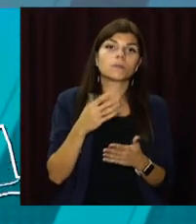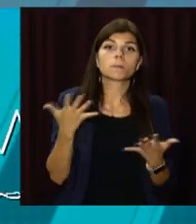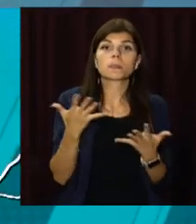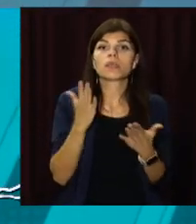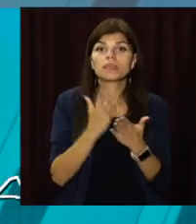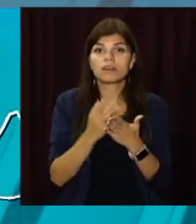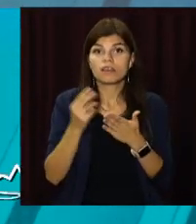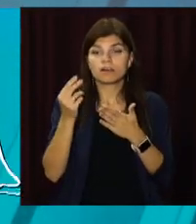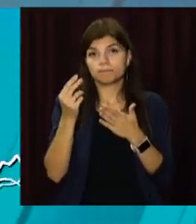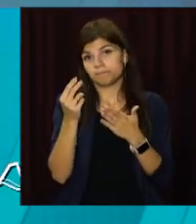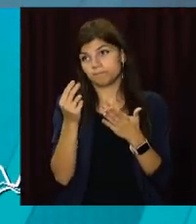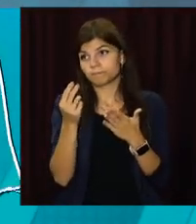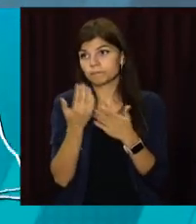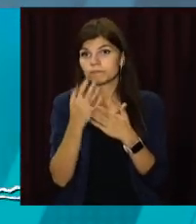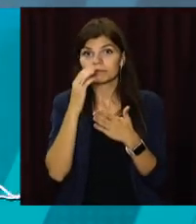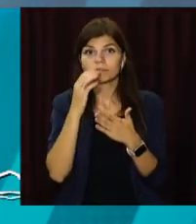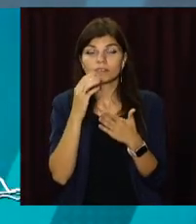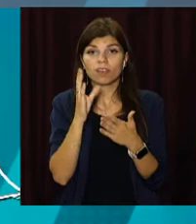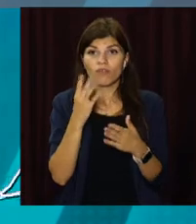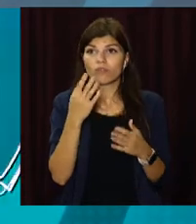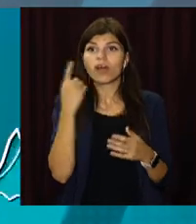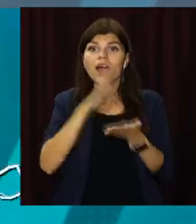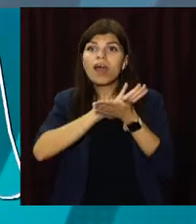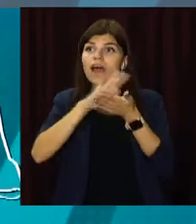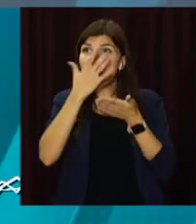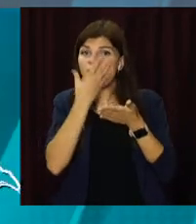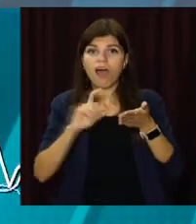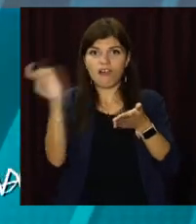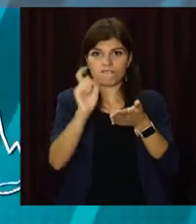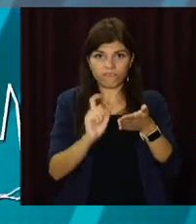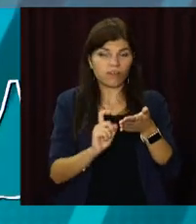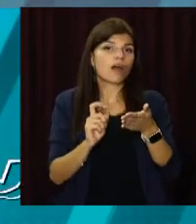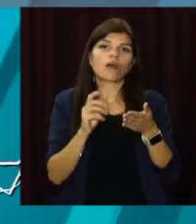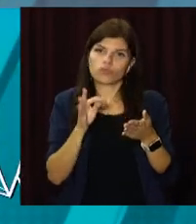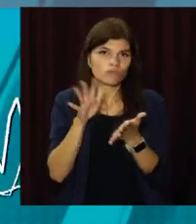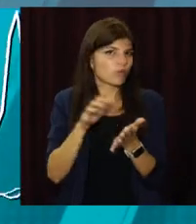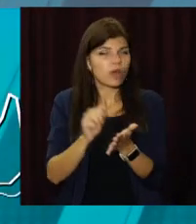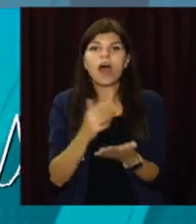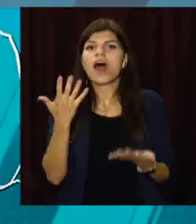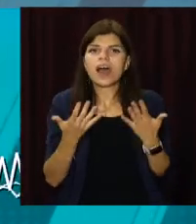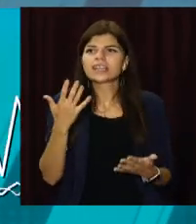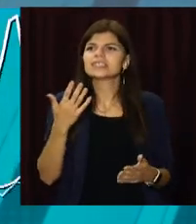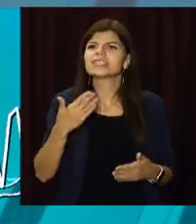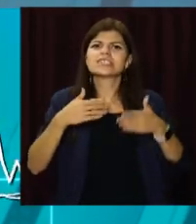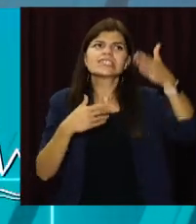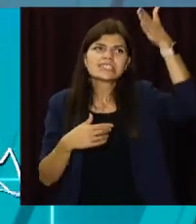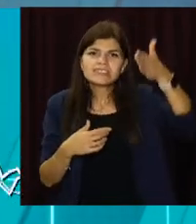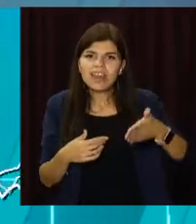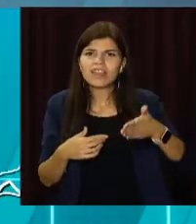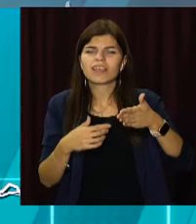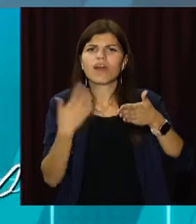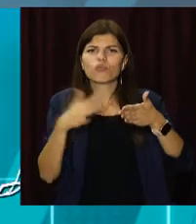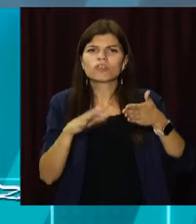ЖКХ, которая просто вот в ужаснейшем состоянии, то я считаю, что эта стена даже нуждается в